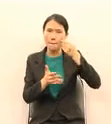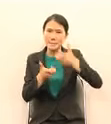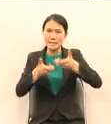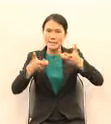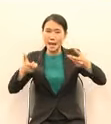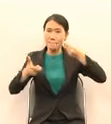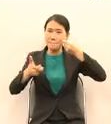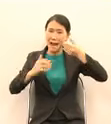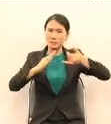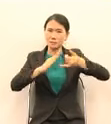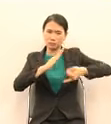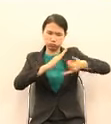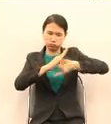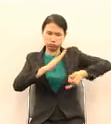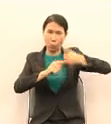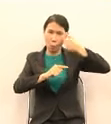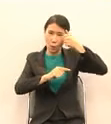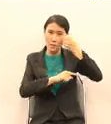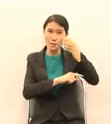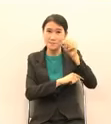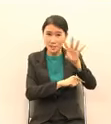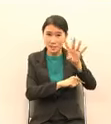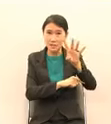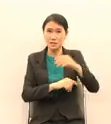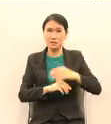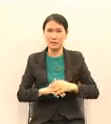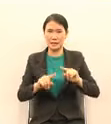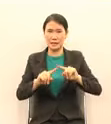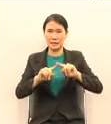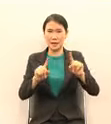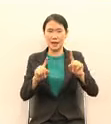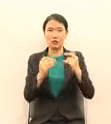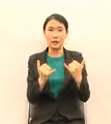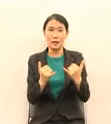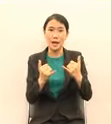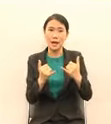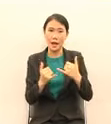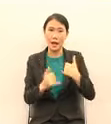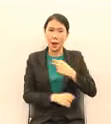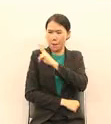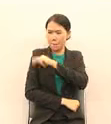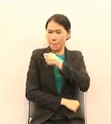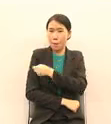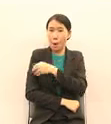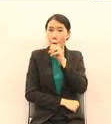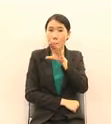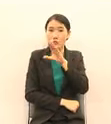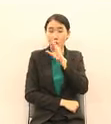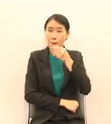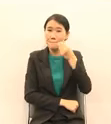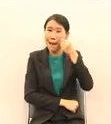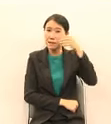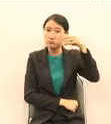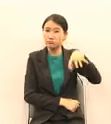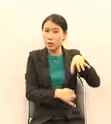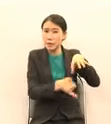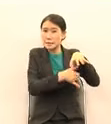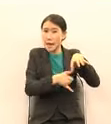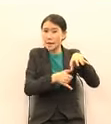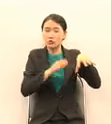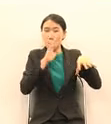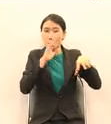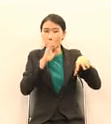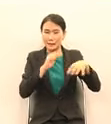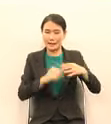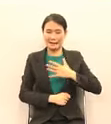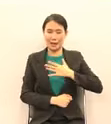ตัวอยู่ที่บ้าน14วันแต่ตรงนี้เนี่ยไม่ได้หมายความว่าถ้าแยกตัวอยู่ที่บ้านแล้วท่านไม่สบายขึ้น